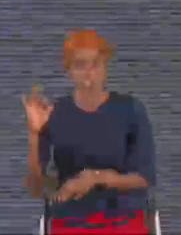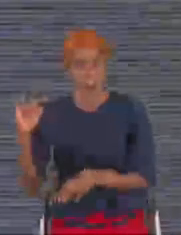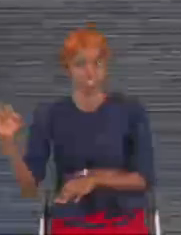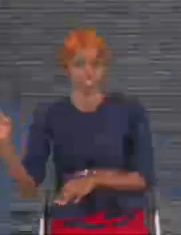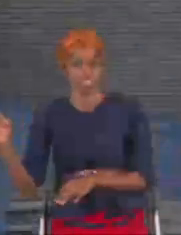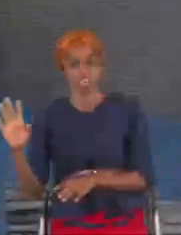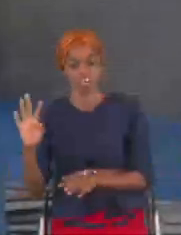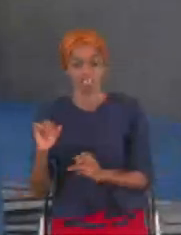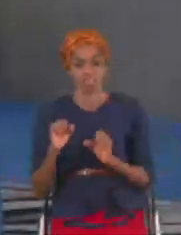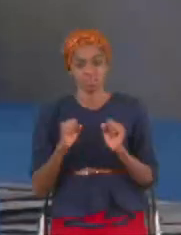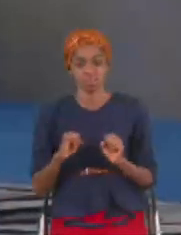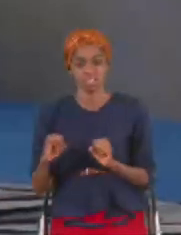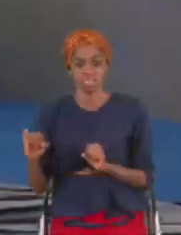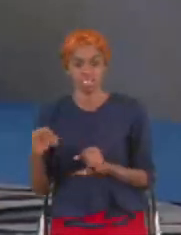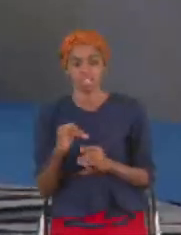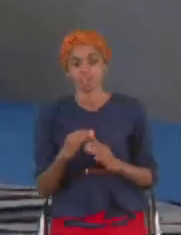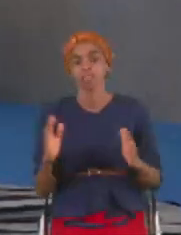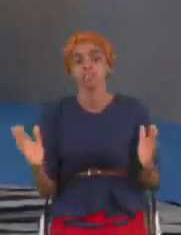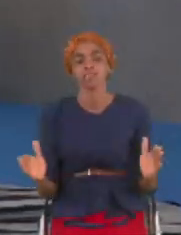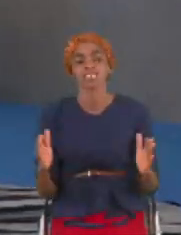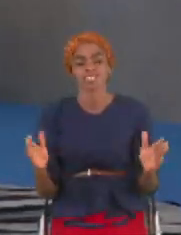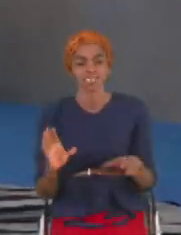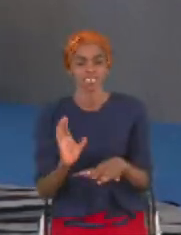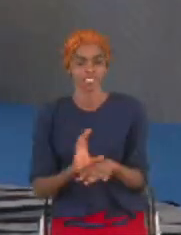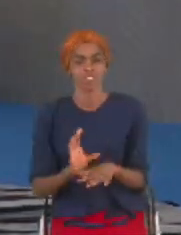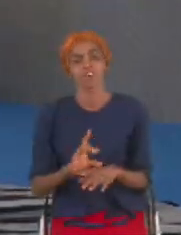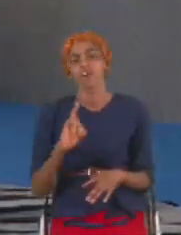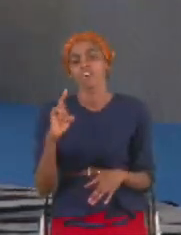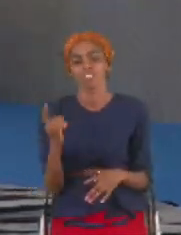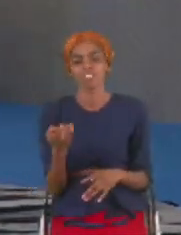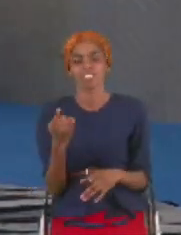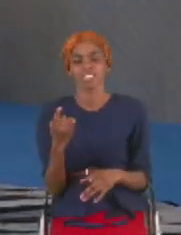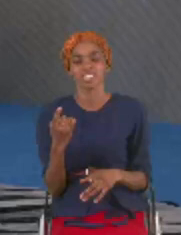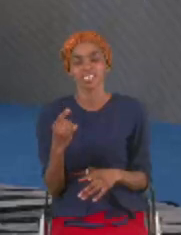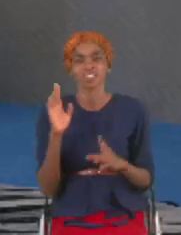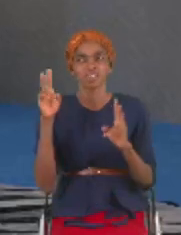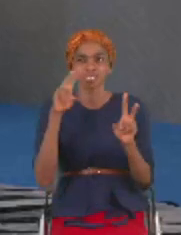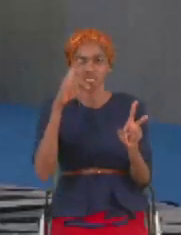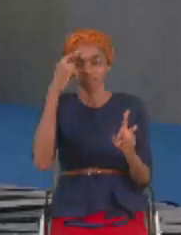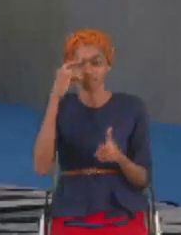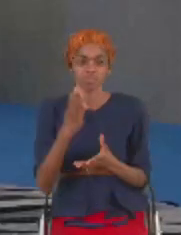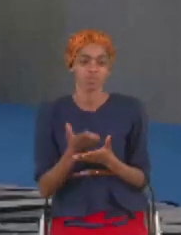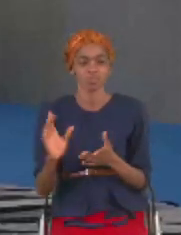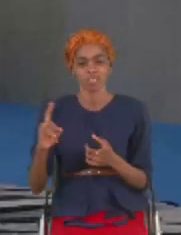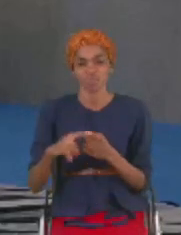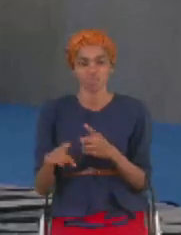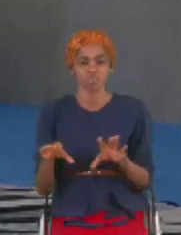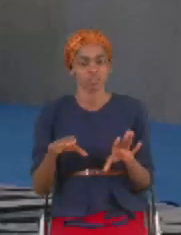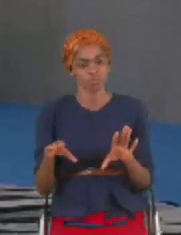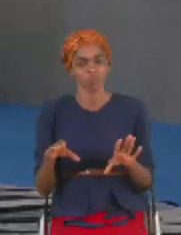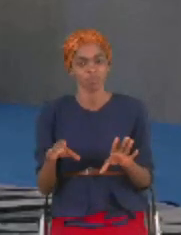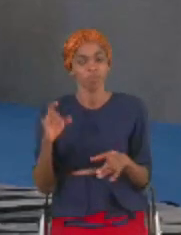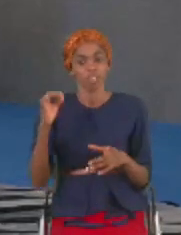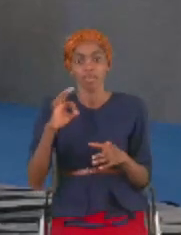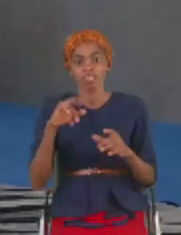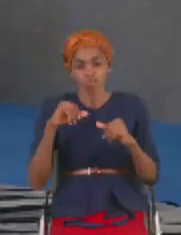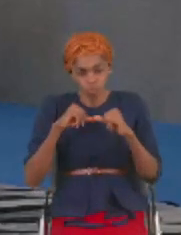il fautif et il est difficile et gliese il est riche elle joue quelque chose à faire